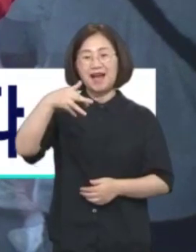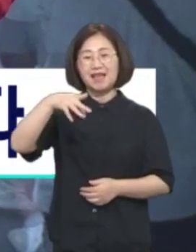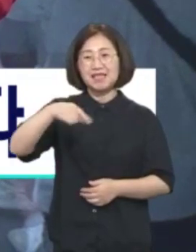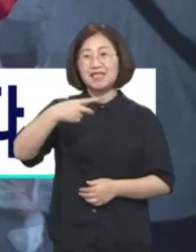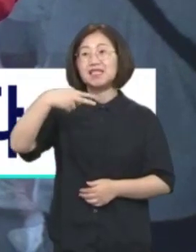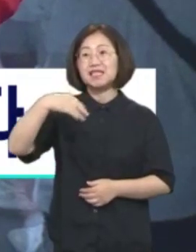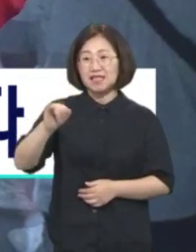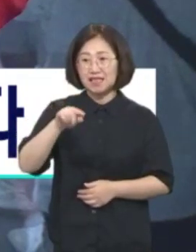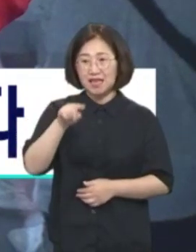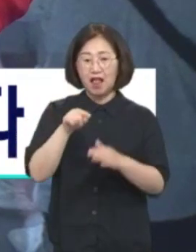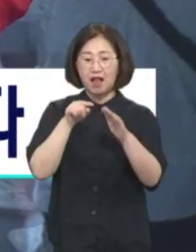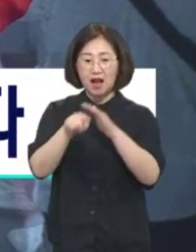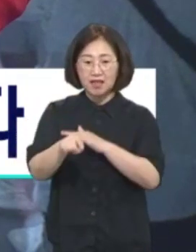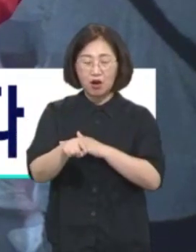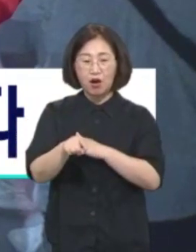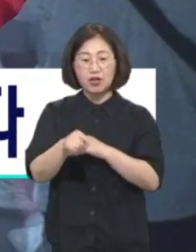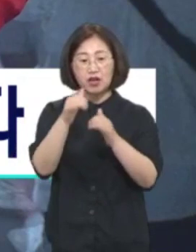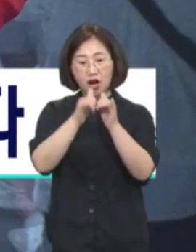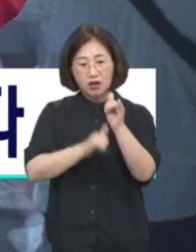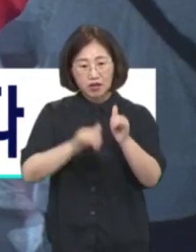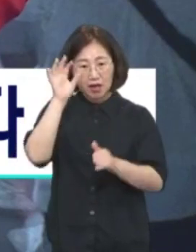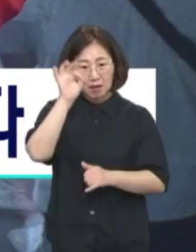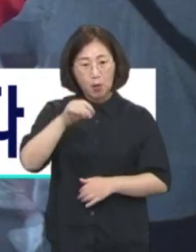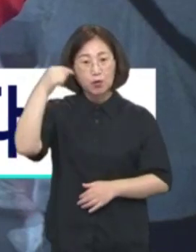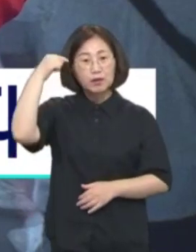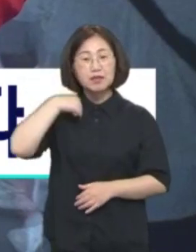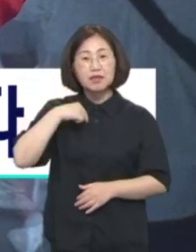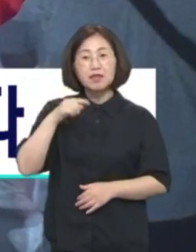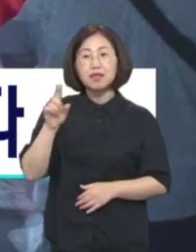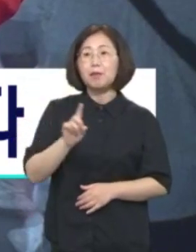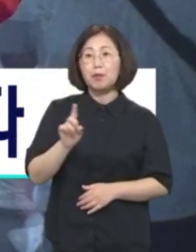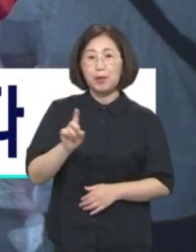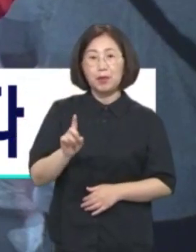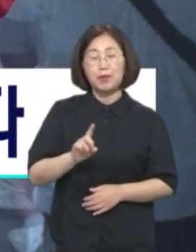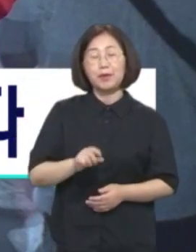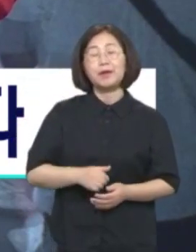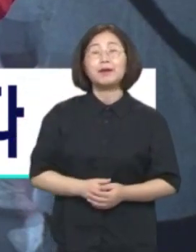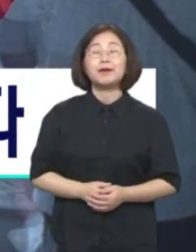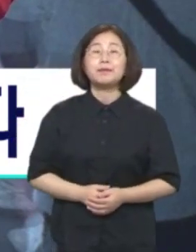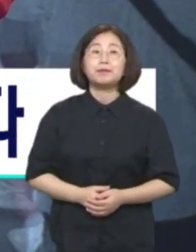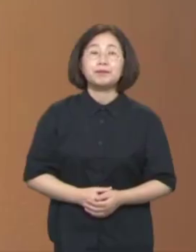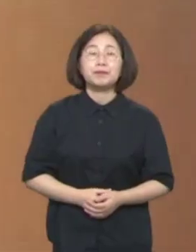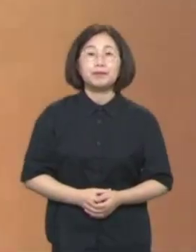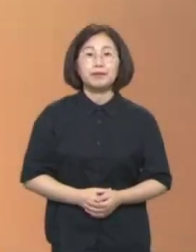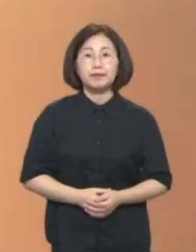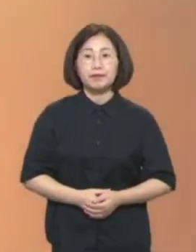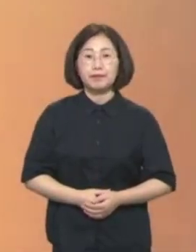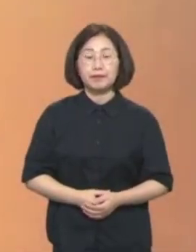아픈 역사에서 무엇을 느꼈을까요? 강진원 기자가 학생들과 함께 현장을 찾았습니다.